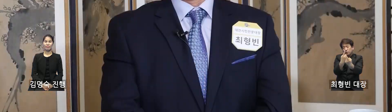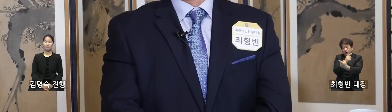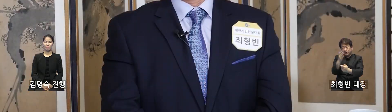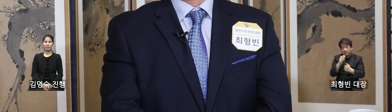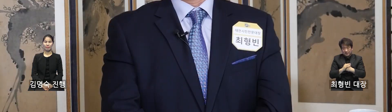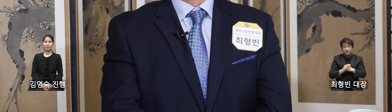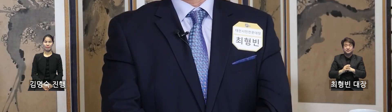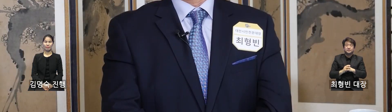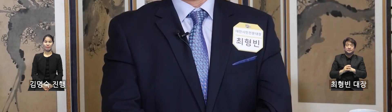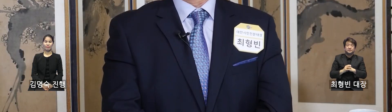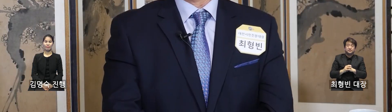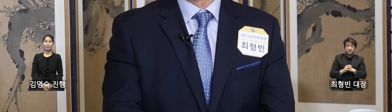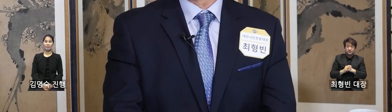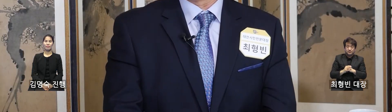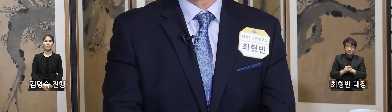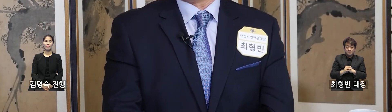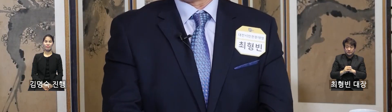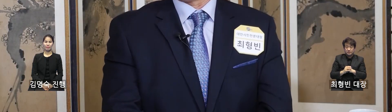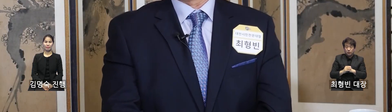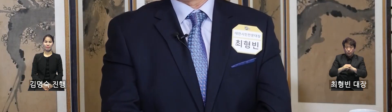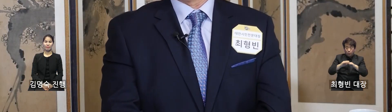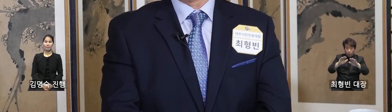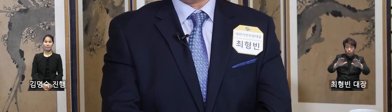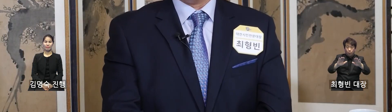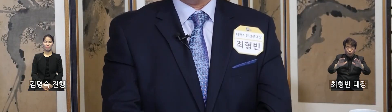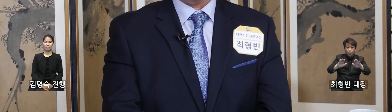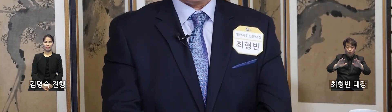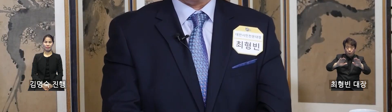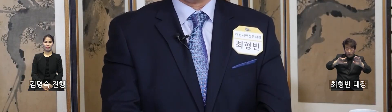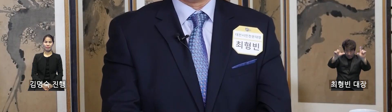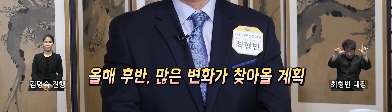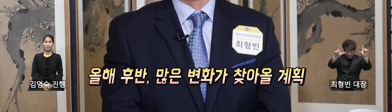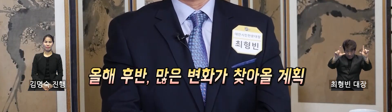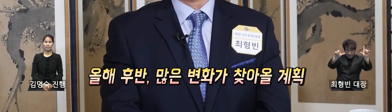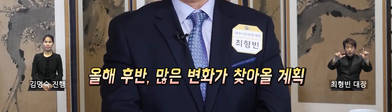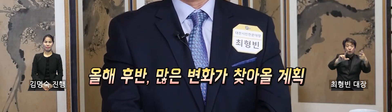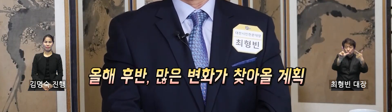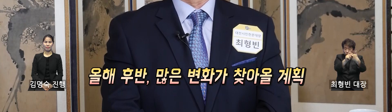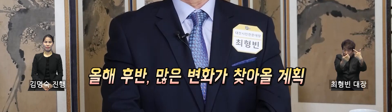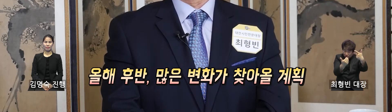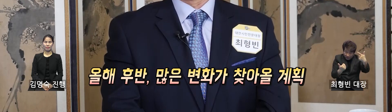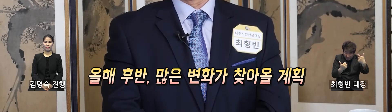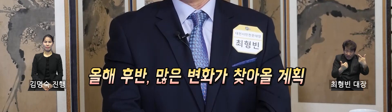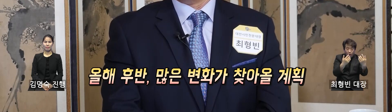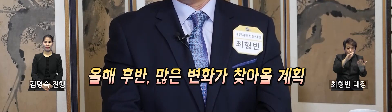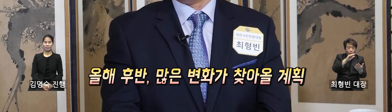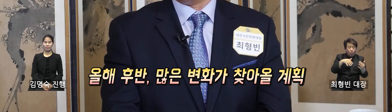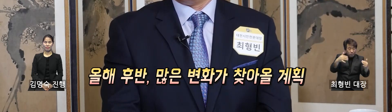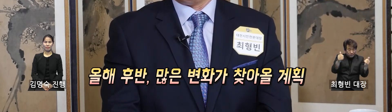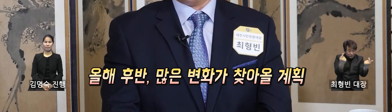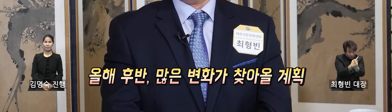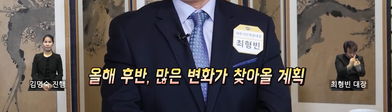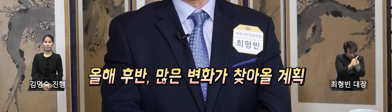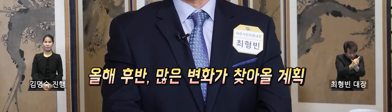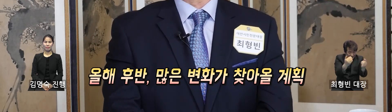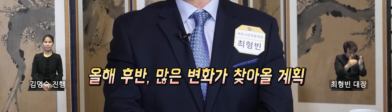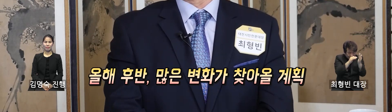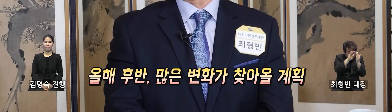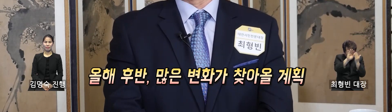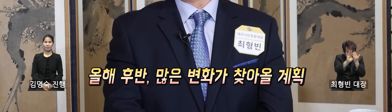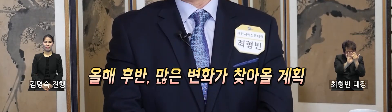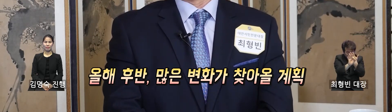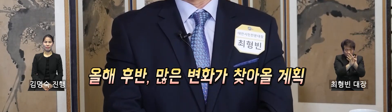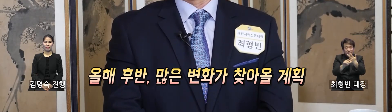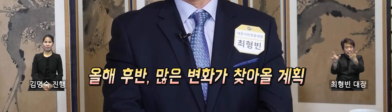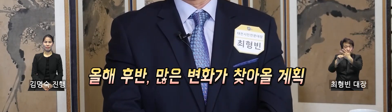아마 올 전반기에 그 공사가 끝나면 올 후반기 쯤 내면은 아 대전 시민청 대로 오시면 은 아 많은